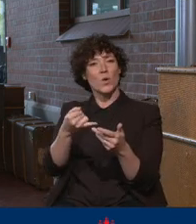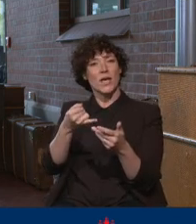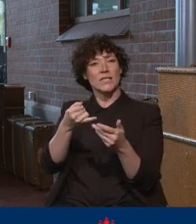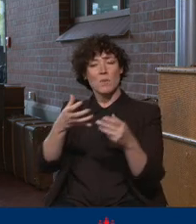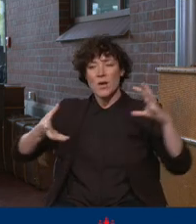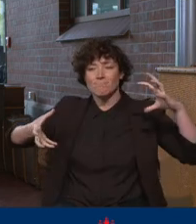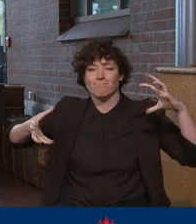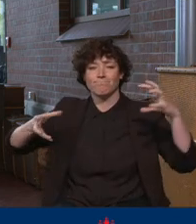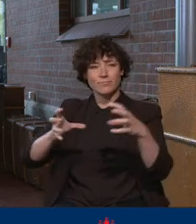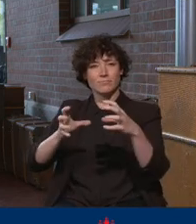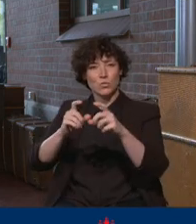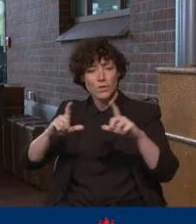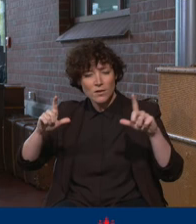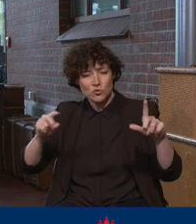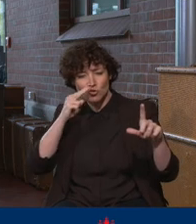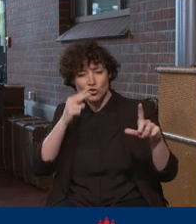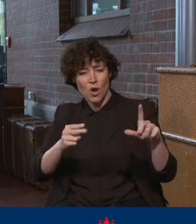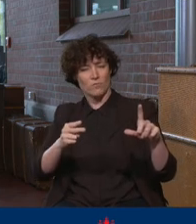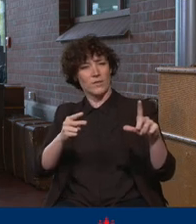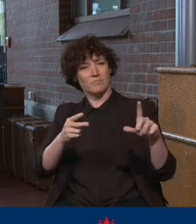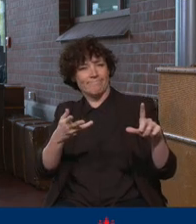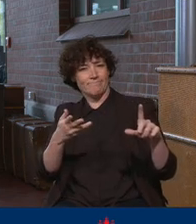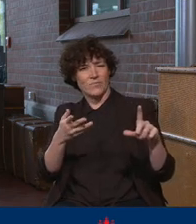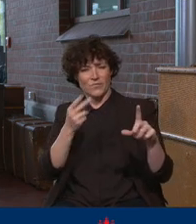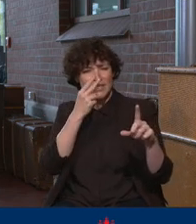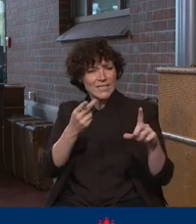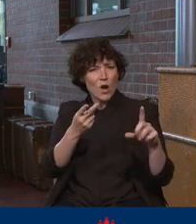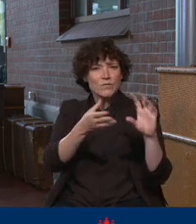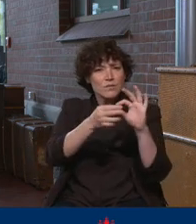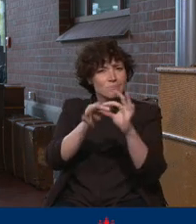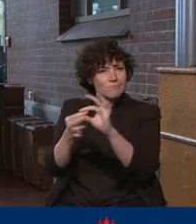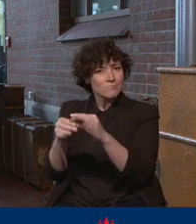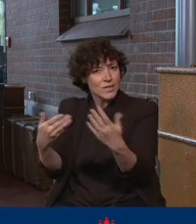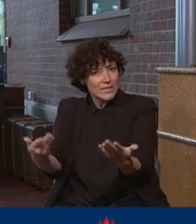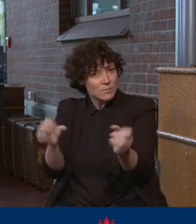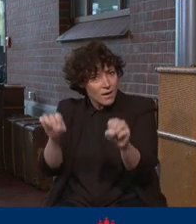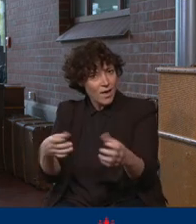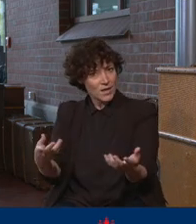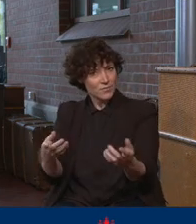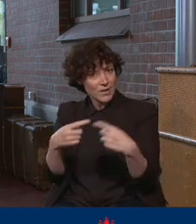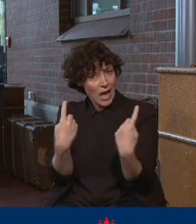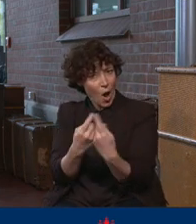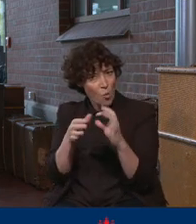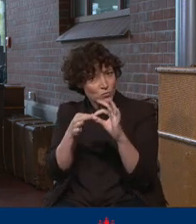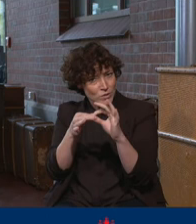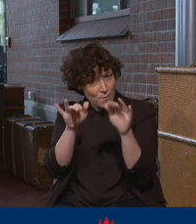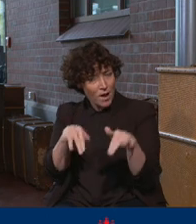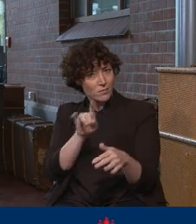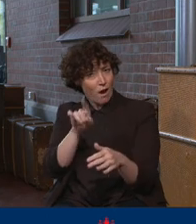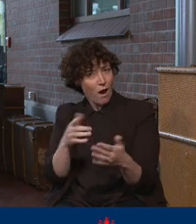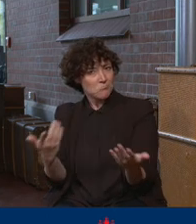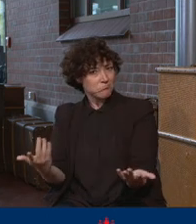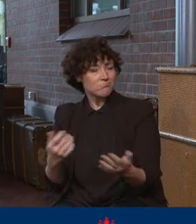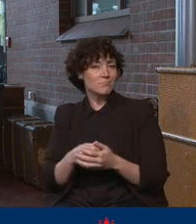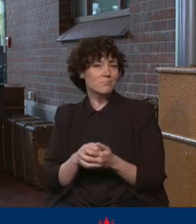und der frage nachzugehen was haben die eigentlich jeweils miteinander zu tun und in welchem räumlichen zusammenhang stehen die und wie verbinde